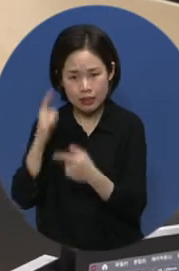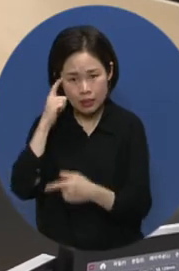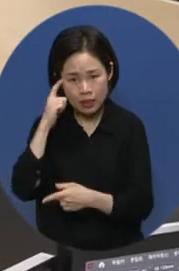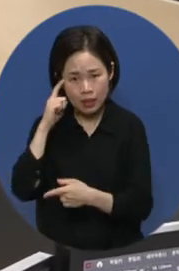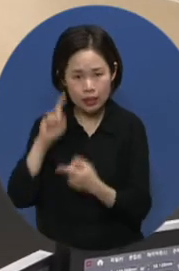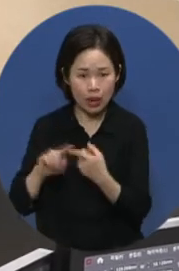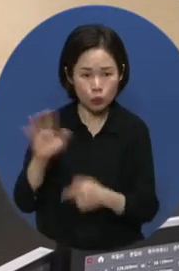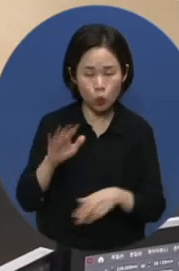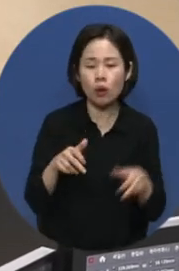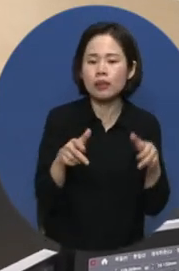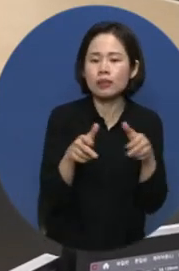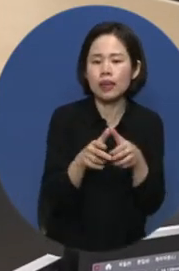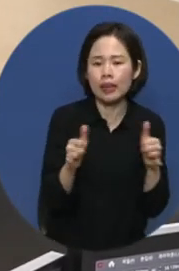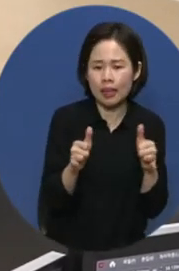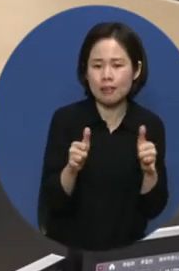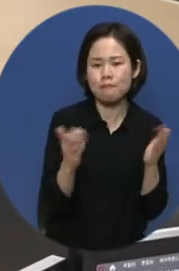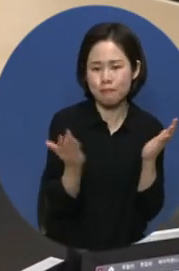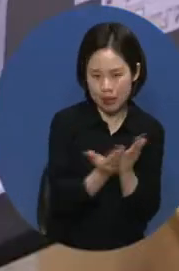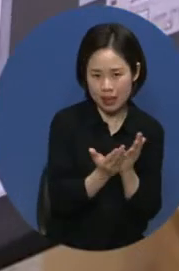만들어진다는 특징이 있는데요.